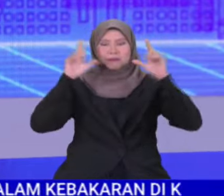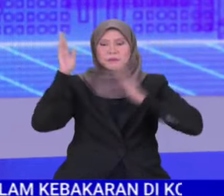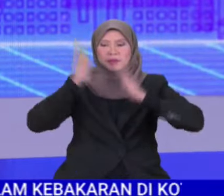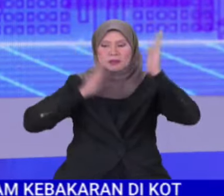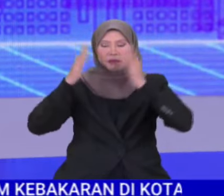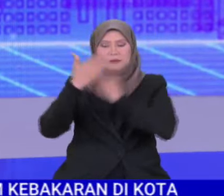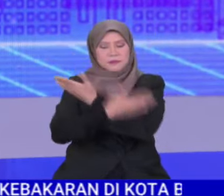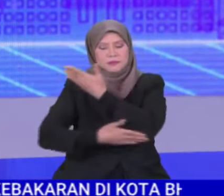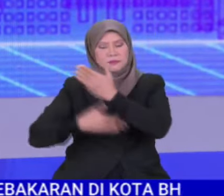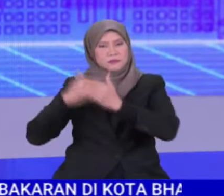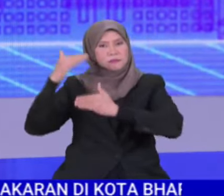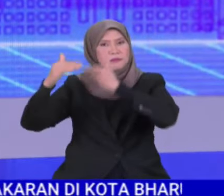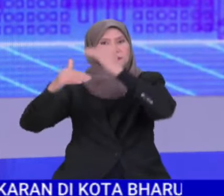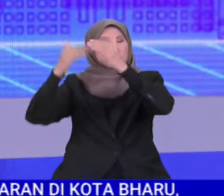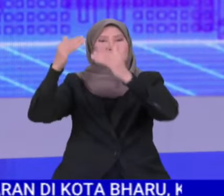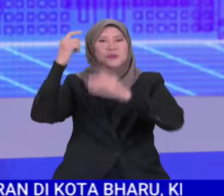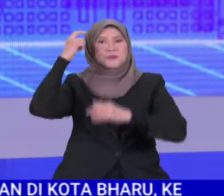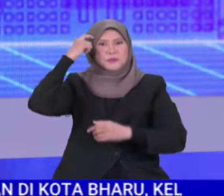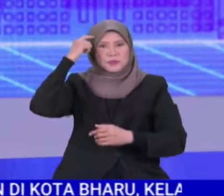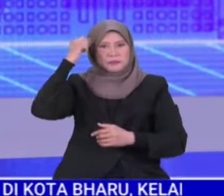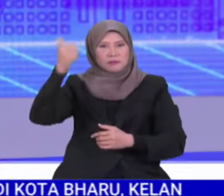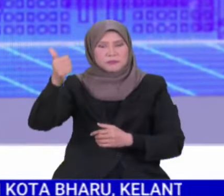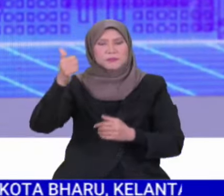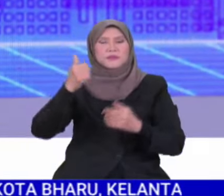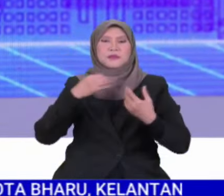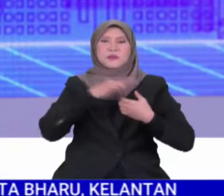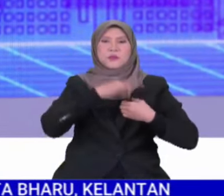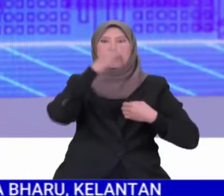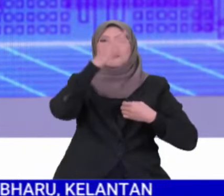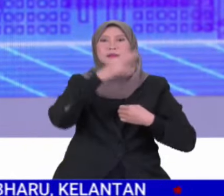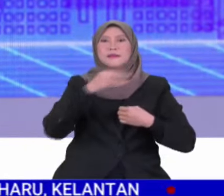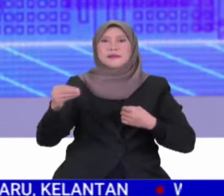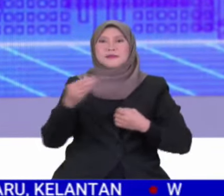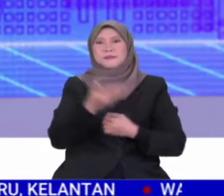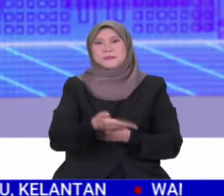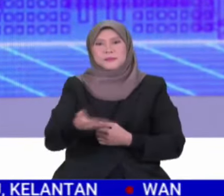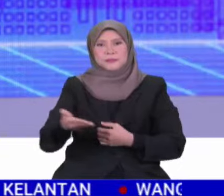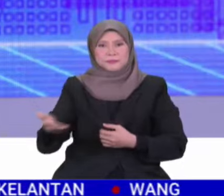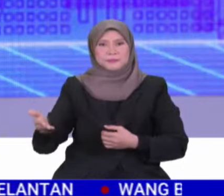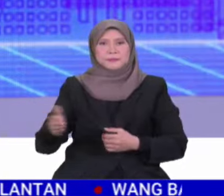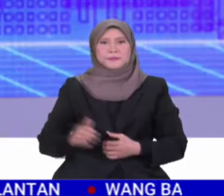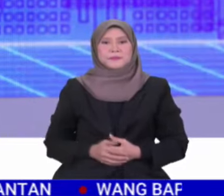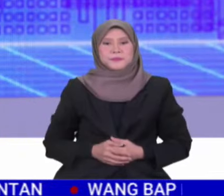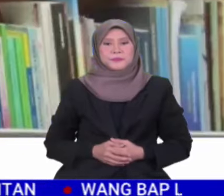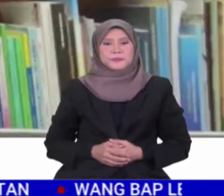menjadi sebuah negara maju dari segi pemikiran, kerohanian dan kebendaan.